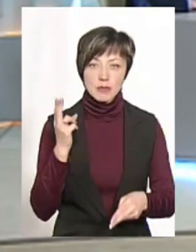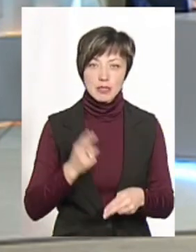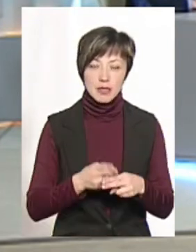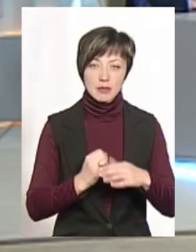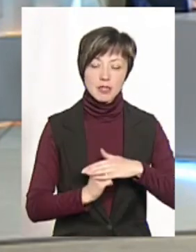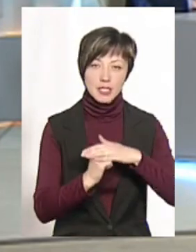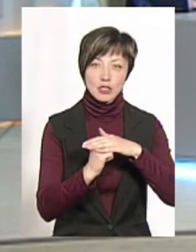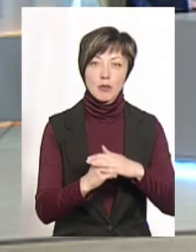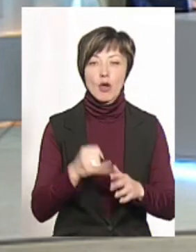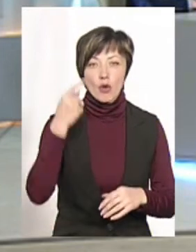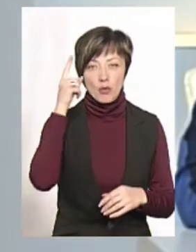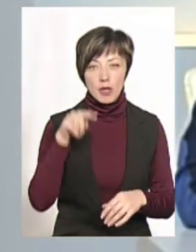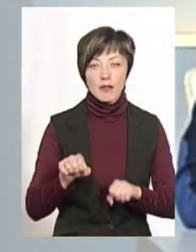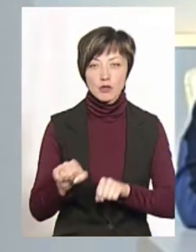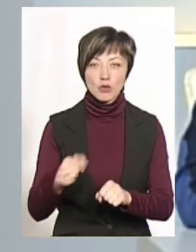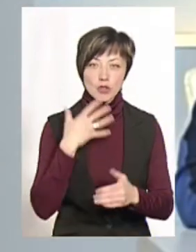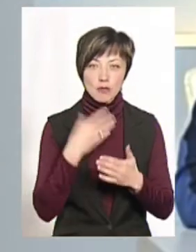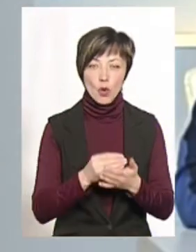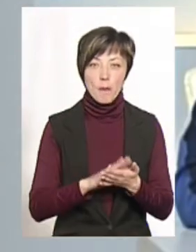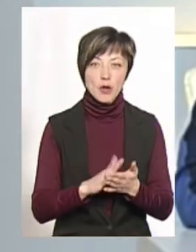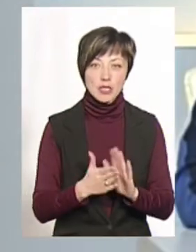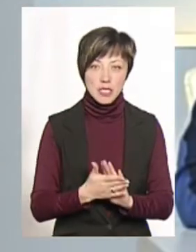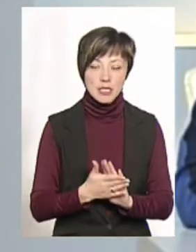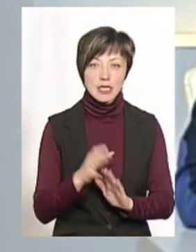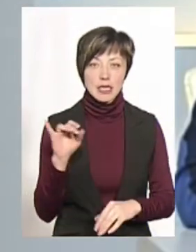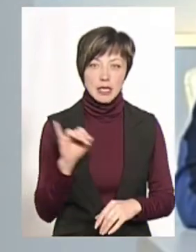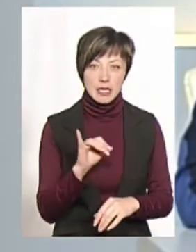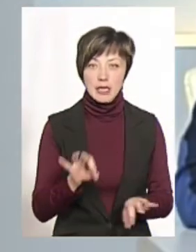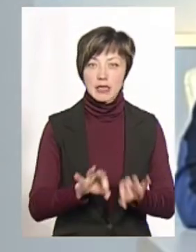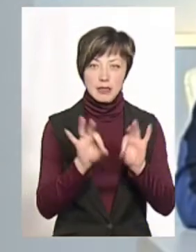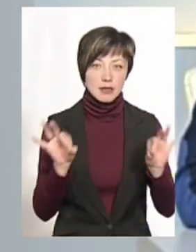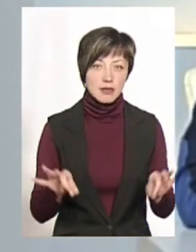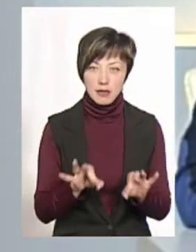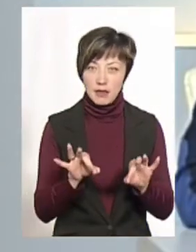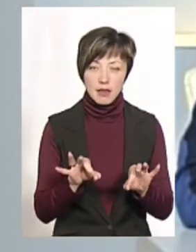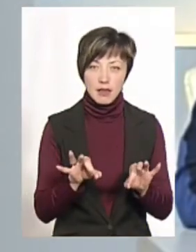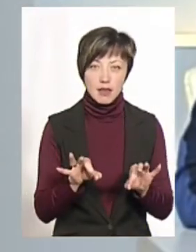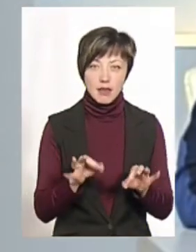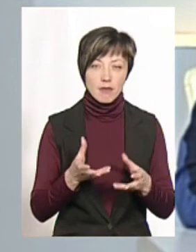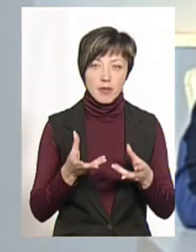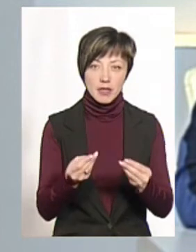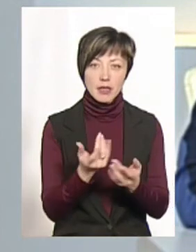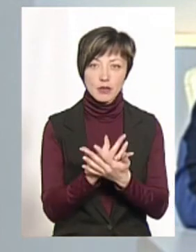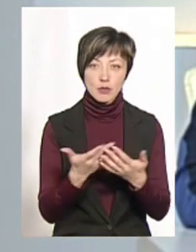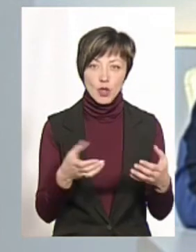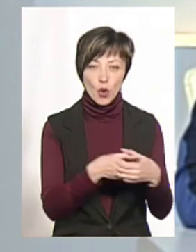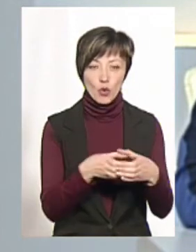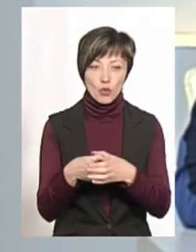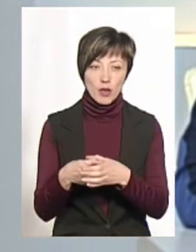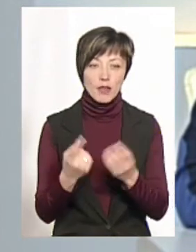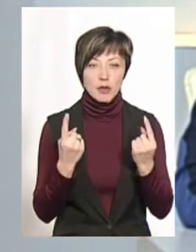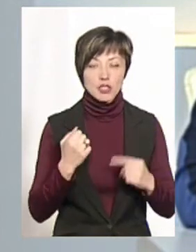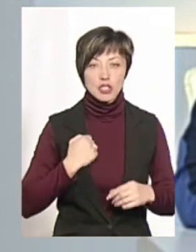сталевим стержнем, зміла відстоювати свою позицію, ну і ні в якому разі десь не піддавалася впливам різноманітних груп.